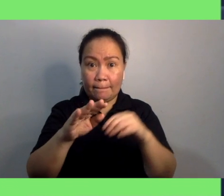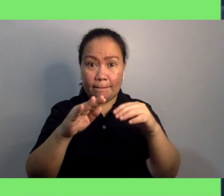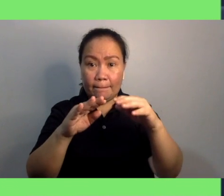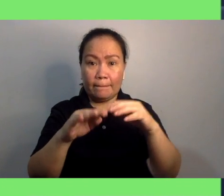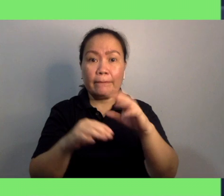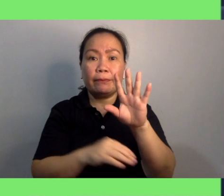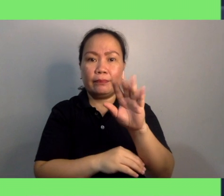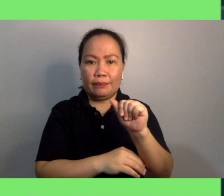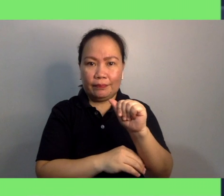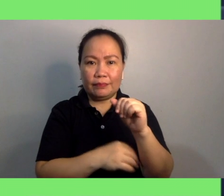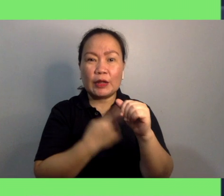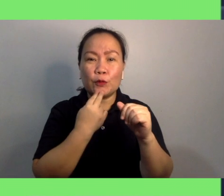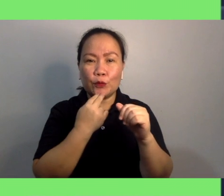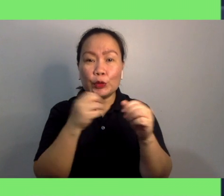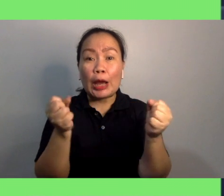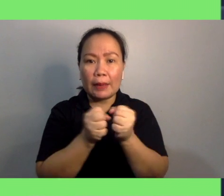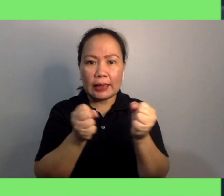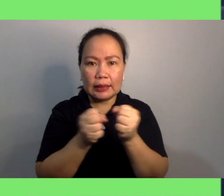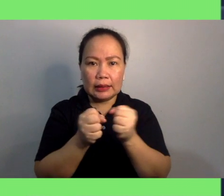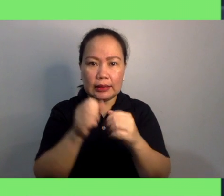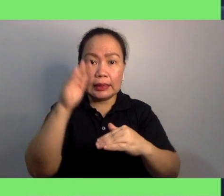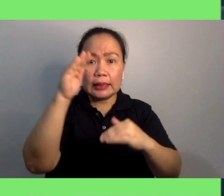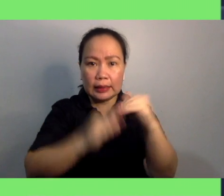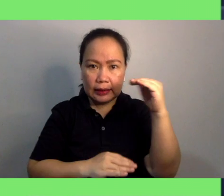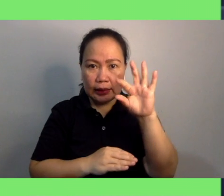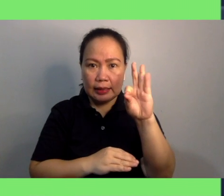is acute angle.